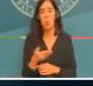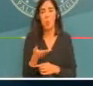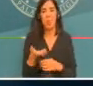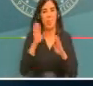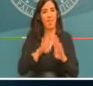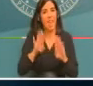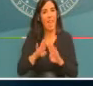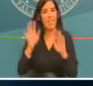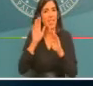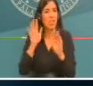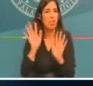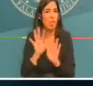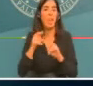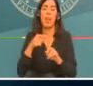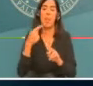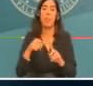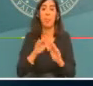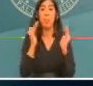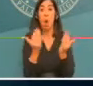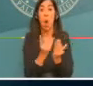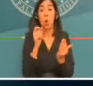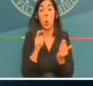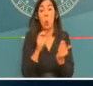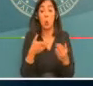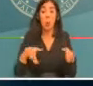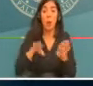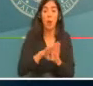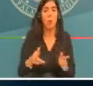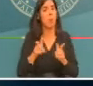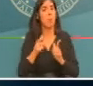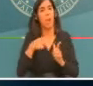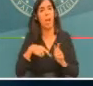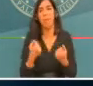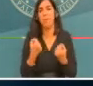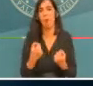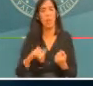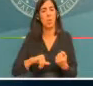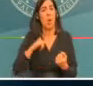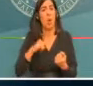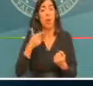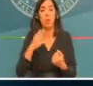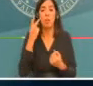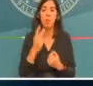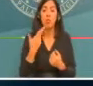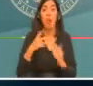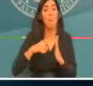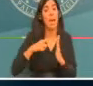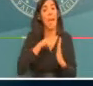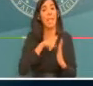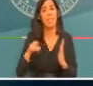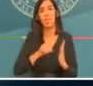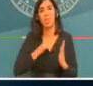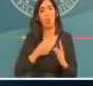mesi restano aperti invece i musei non sono consentiti più festeggiamenti